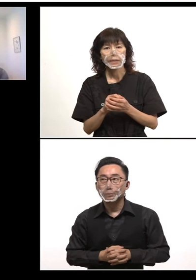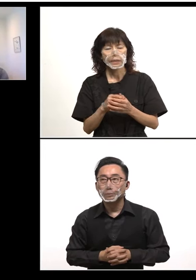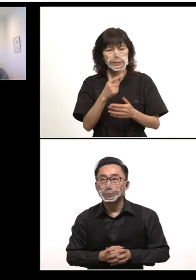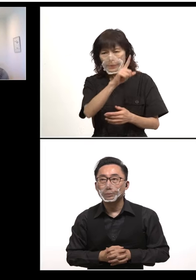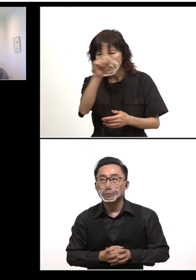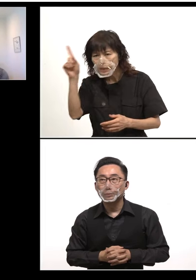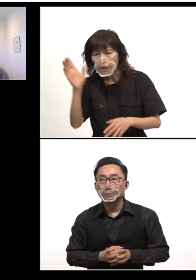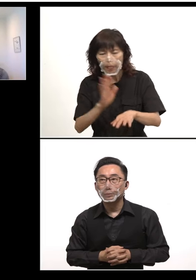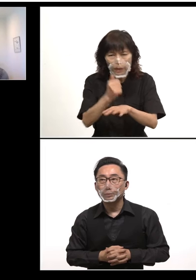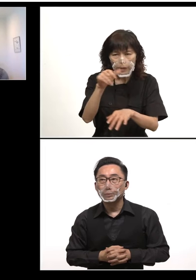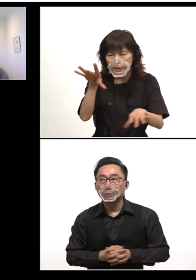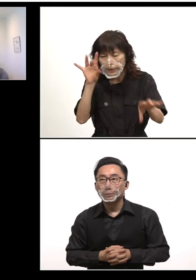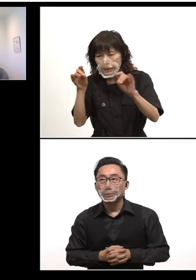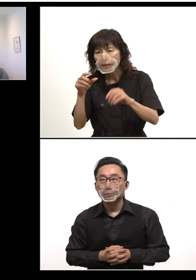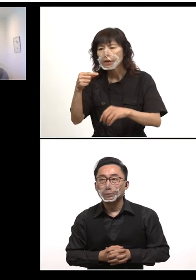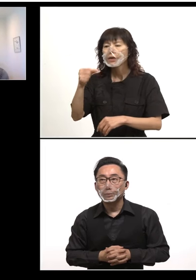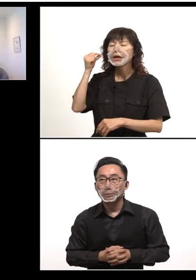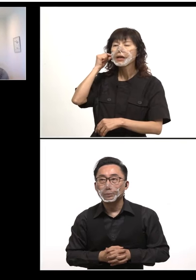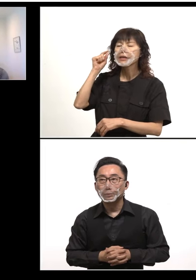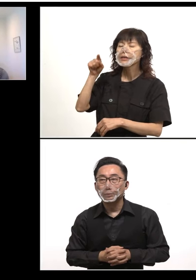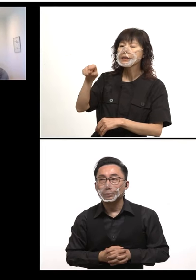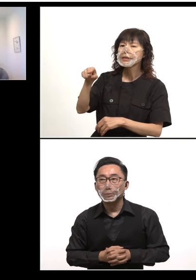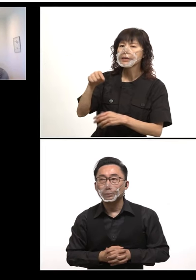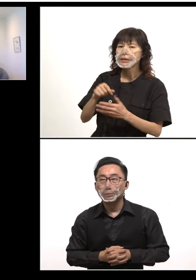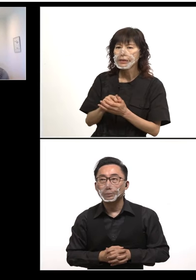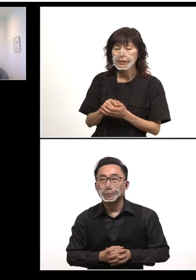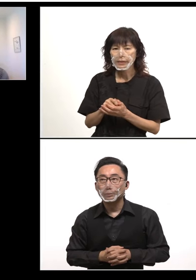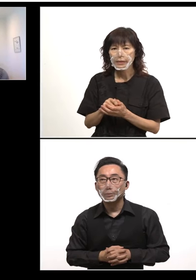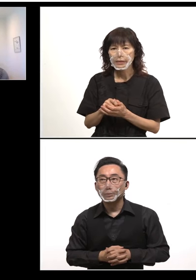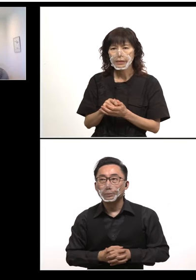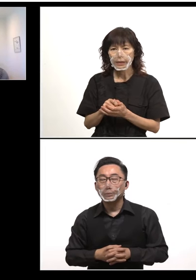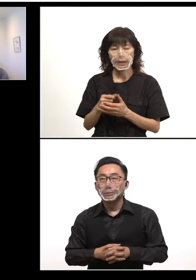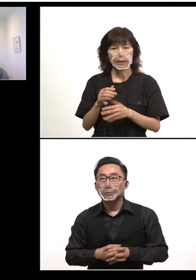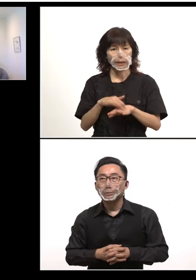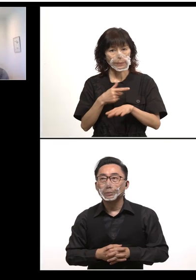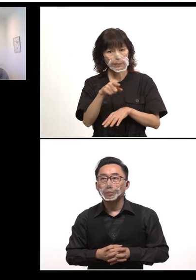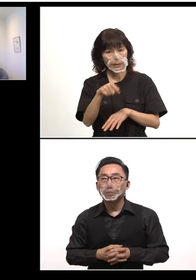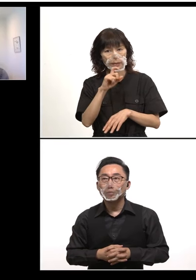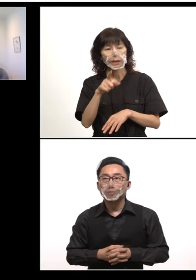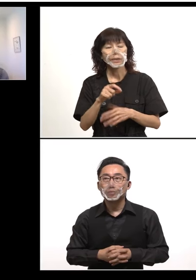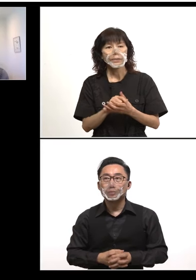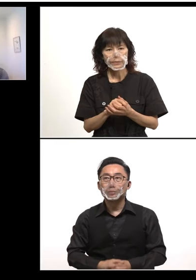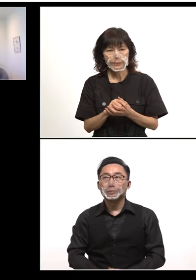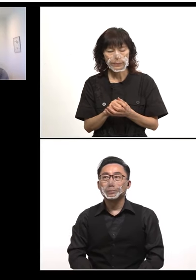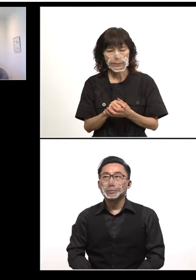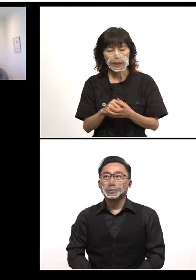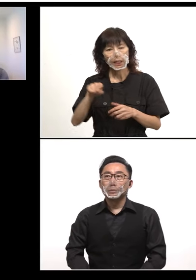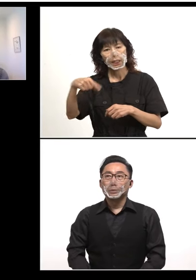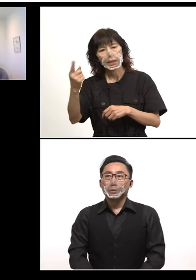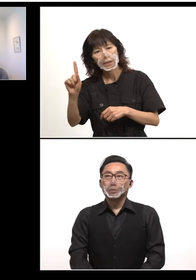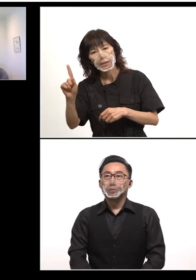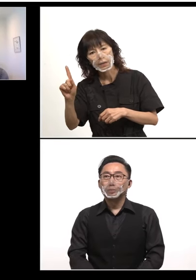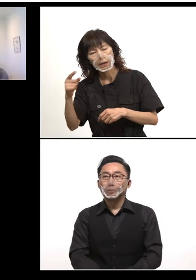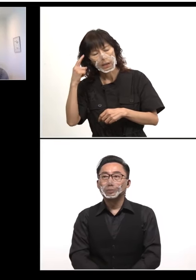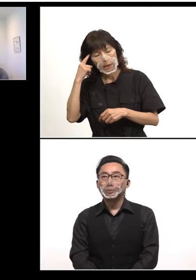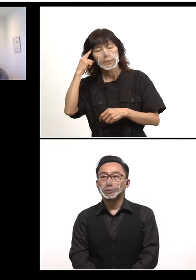that? 我想先回應一下 Anthony 頭先講嗰樣嘢，因為頭先都講緊即係有 efficacy 嘅嘢啦。另外，我成日都會